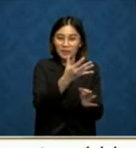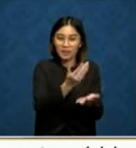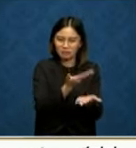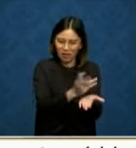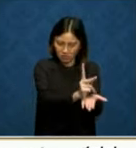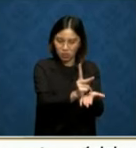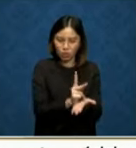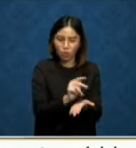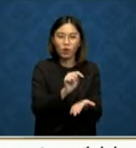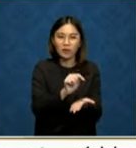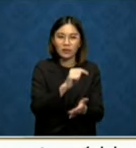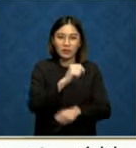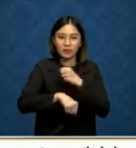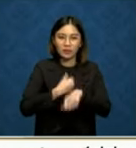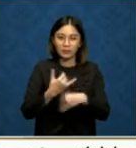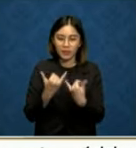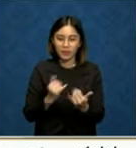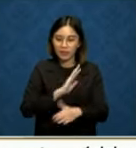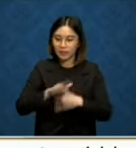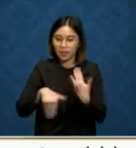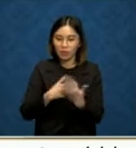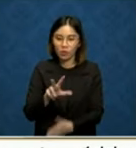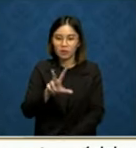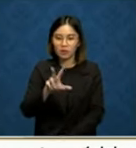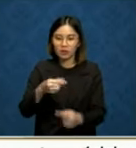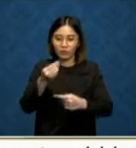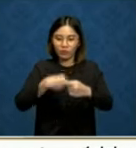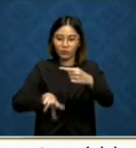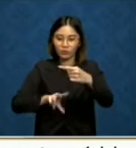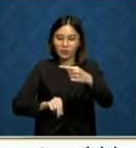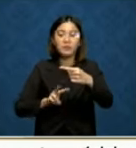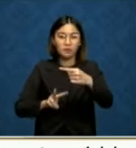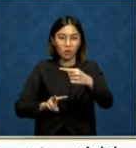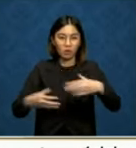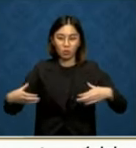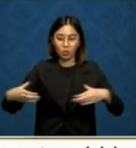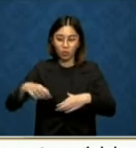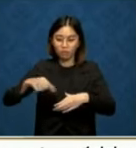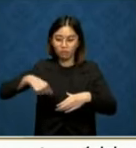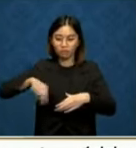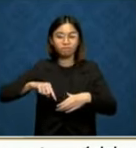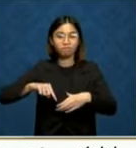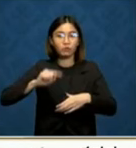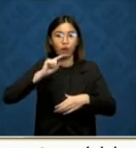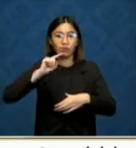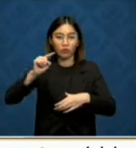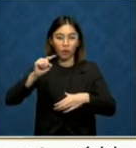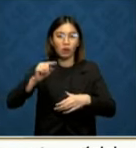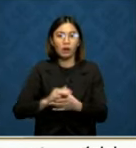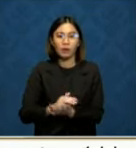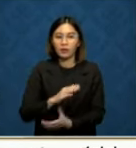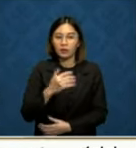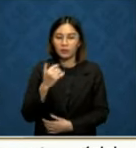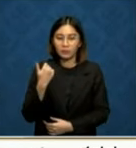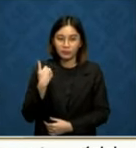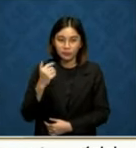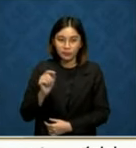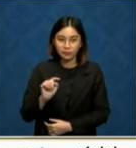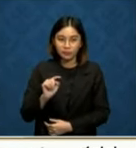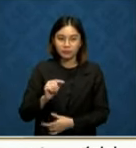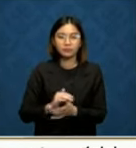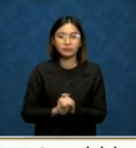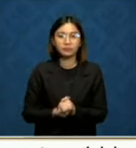ซึ่อัี้ปีนี้ก็มทั้งหมด 32 คดีที่เป็นกล่มคดีนะคะแล้วก็แน่นอนเราได้